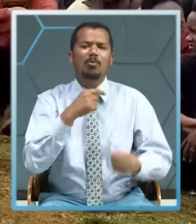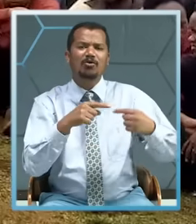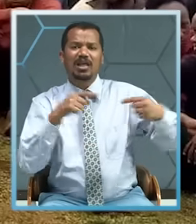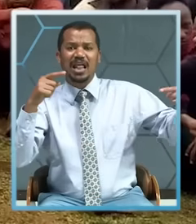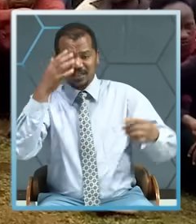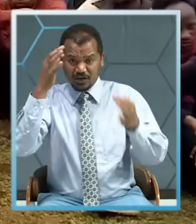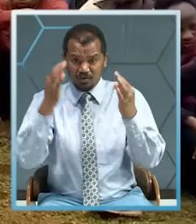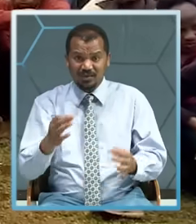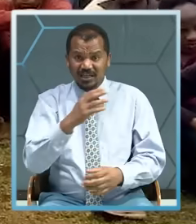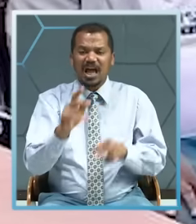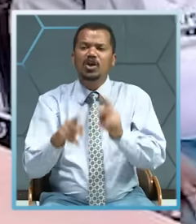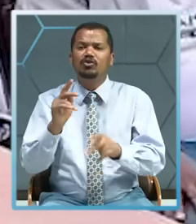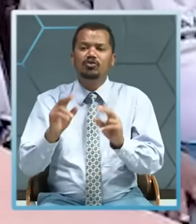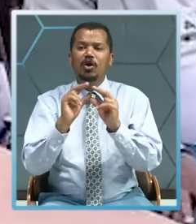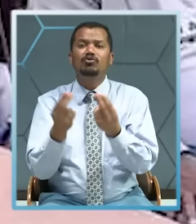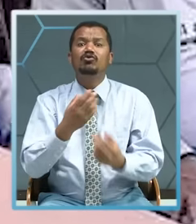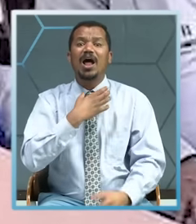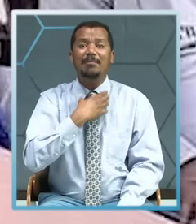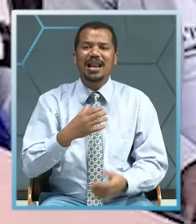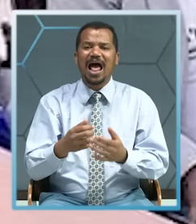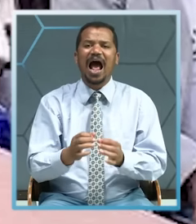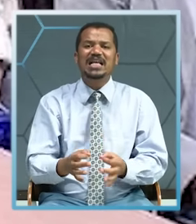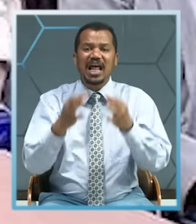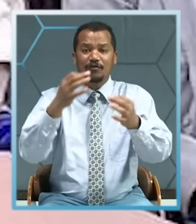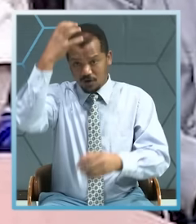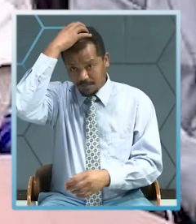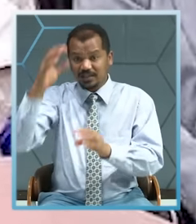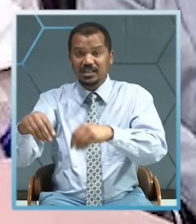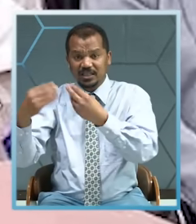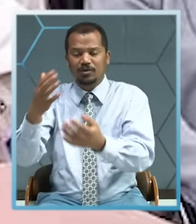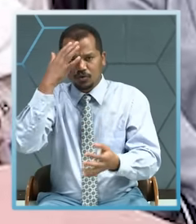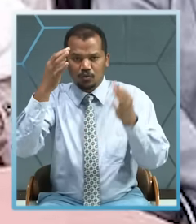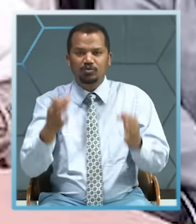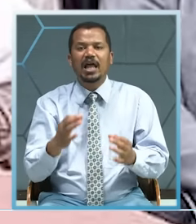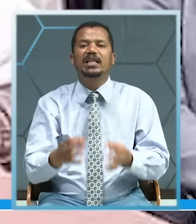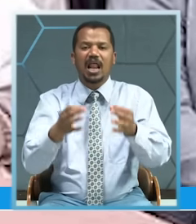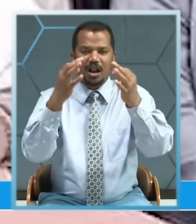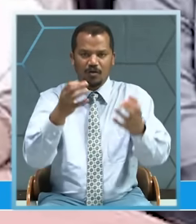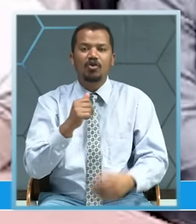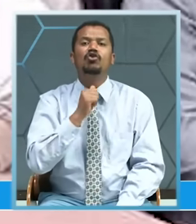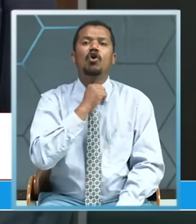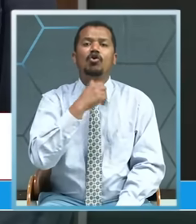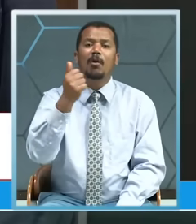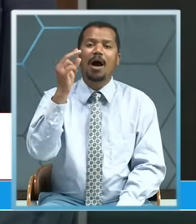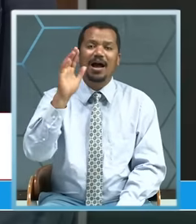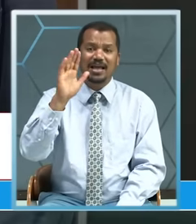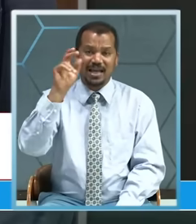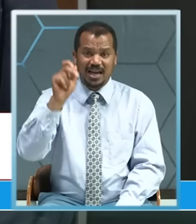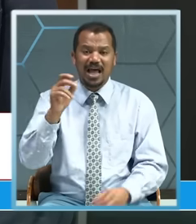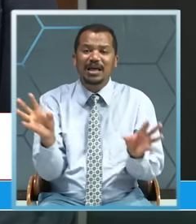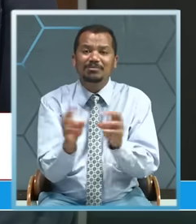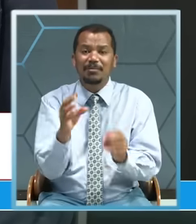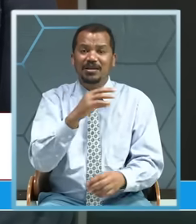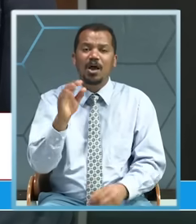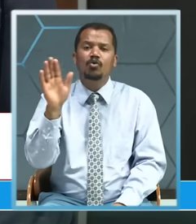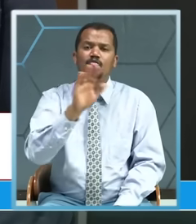በኦሮሞ ጠላትነት እንዲፈረጅና ህዝቡም የቡድኑን አባላት አሳልፎ ለመንግስት እንዲሰጥ ውሳኔ ተላልፏል። የኦሮሞ አባገዳዎች